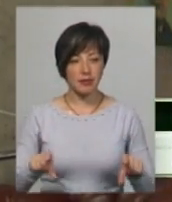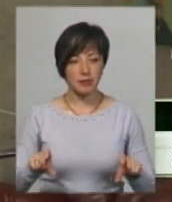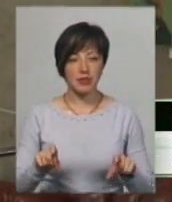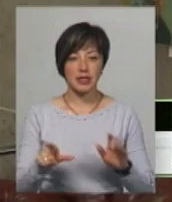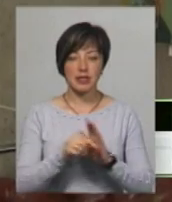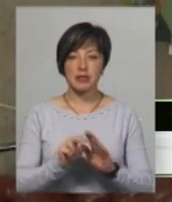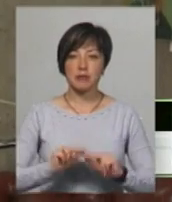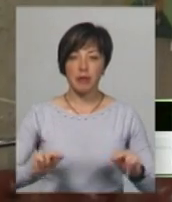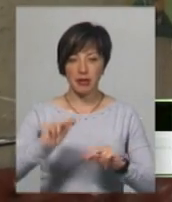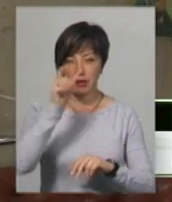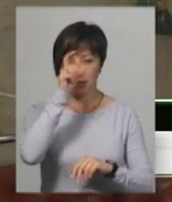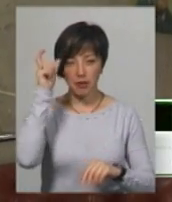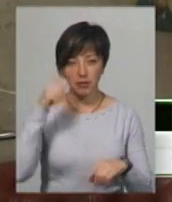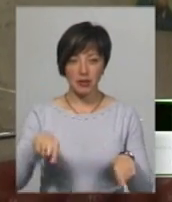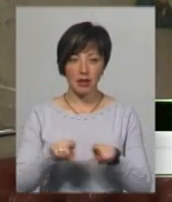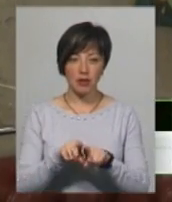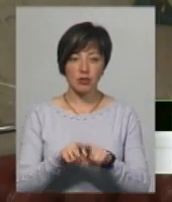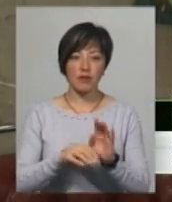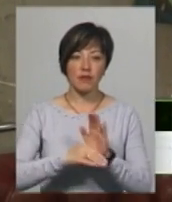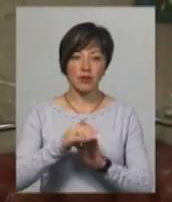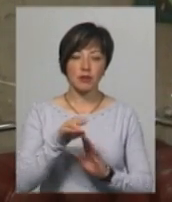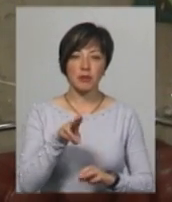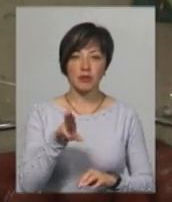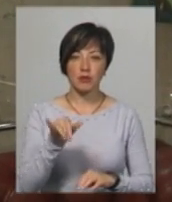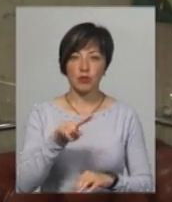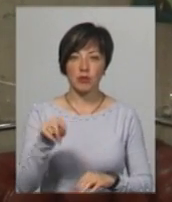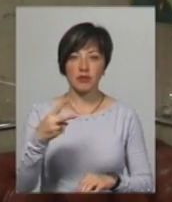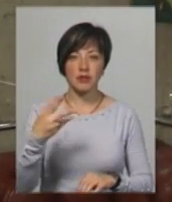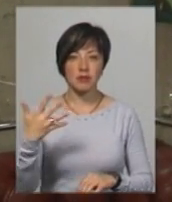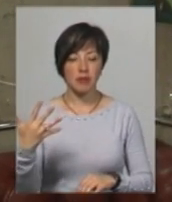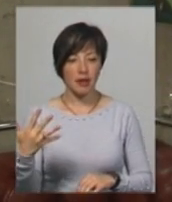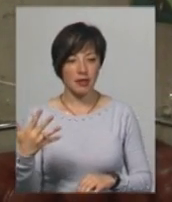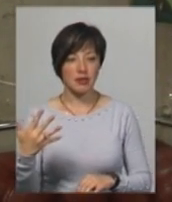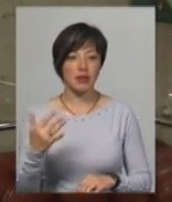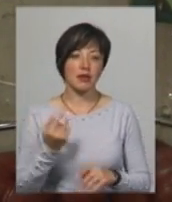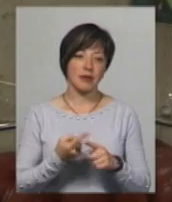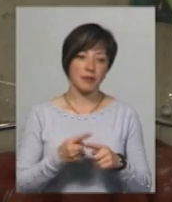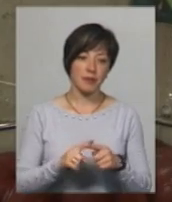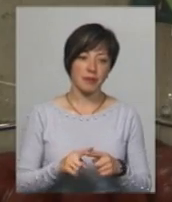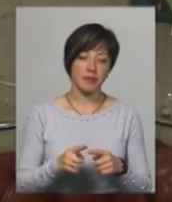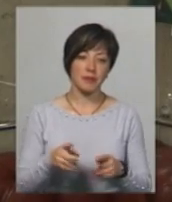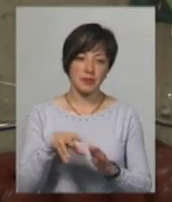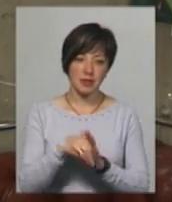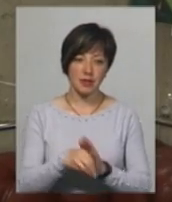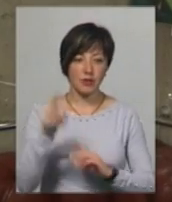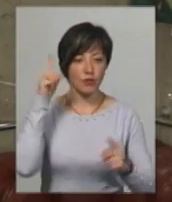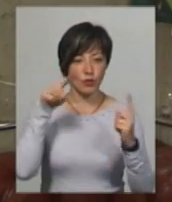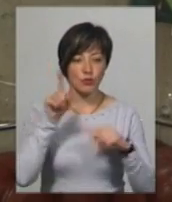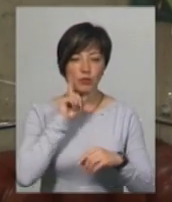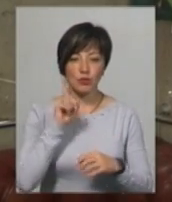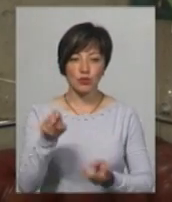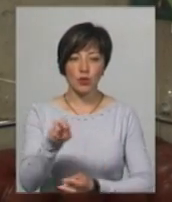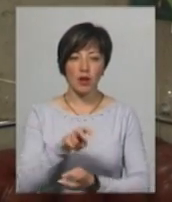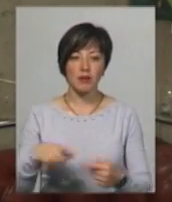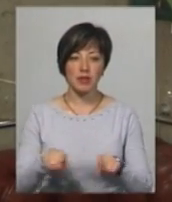і з педакадемією, також з вищим професійним училищем номер 25. Тобто ми задіємо творчу молодь,